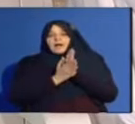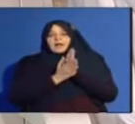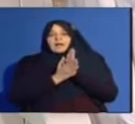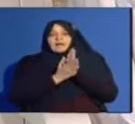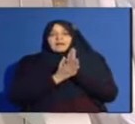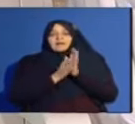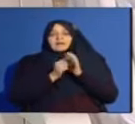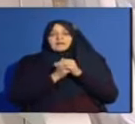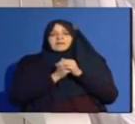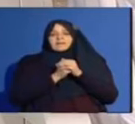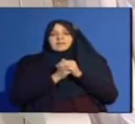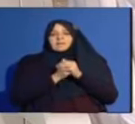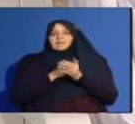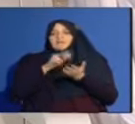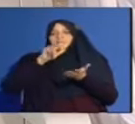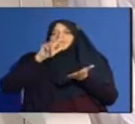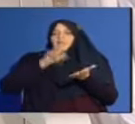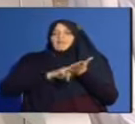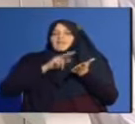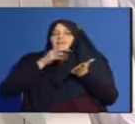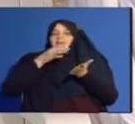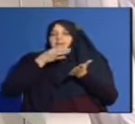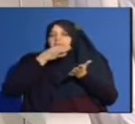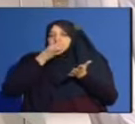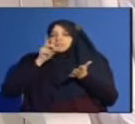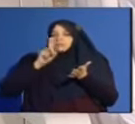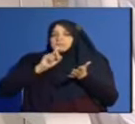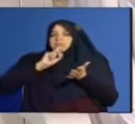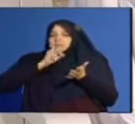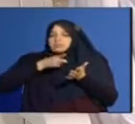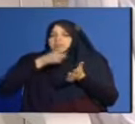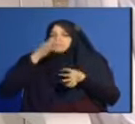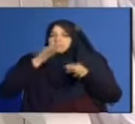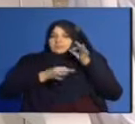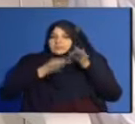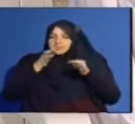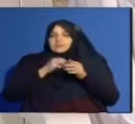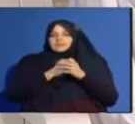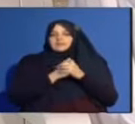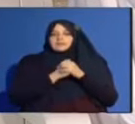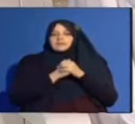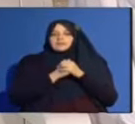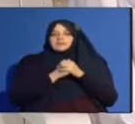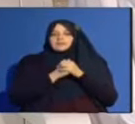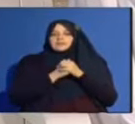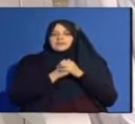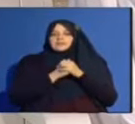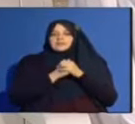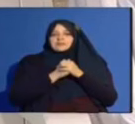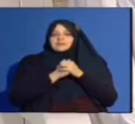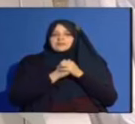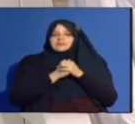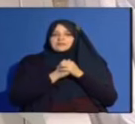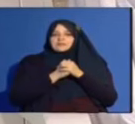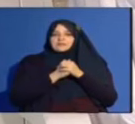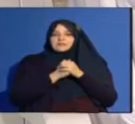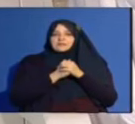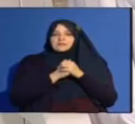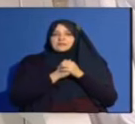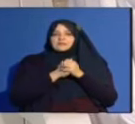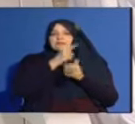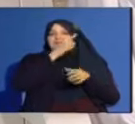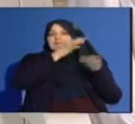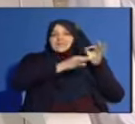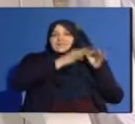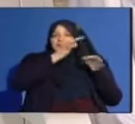التنفيذية على هذا الحكم الصادر من محكمة أجنبية على مستوى